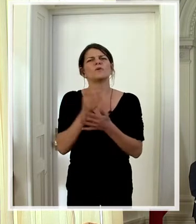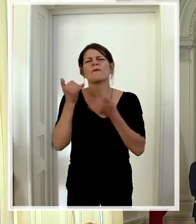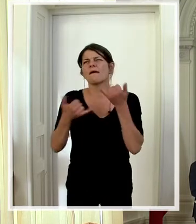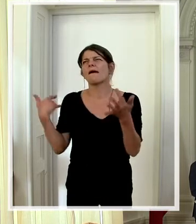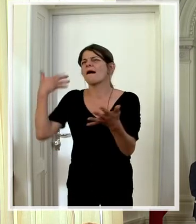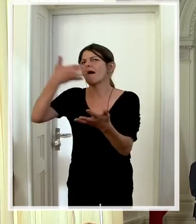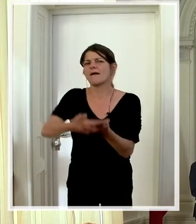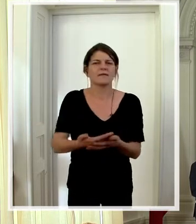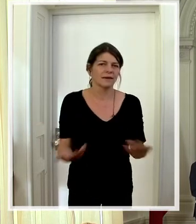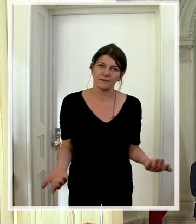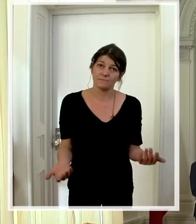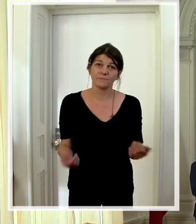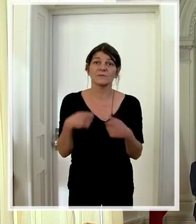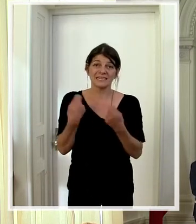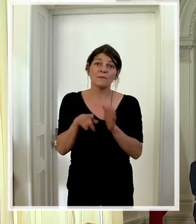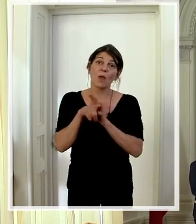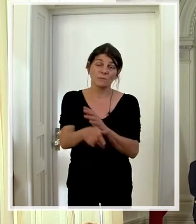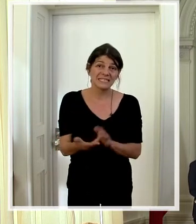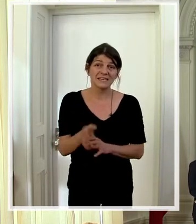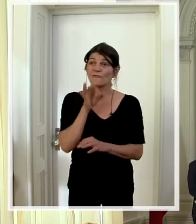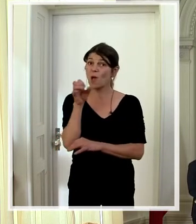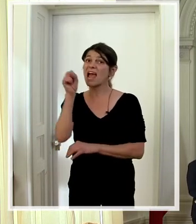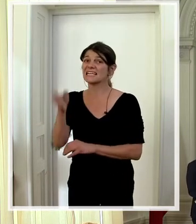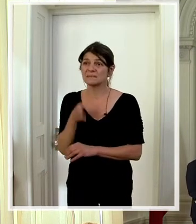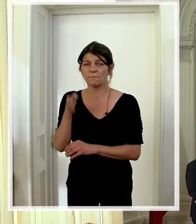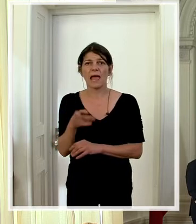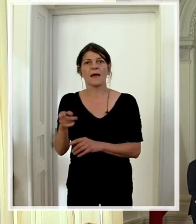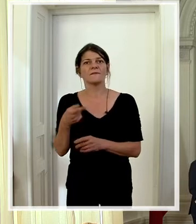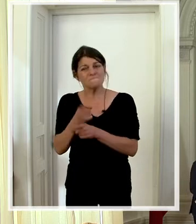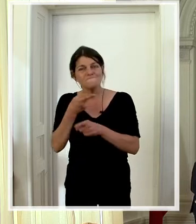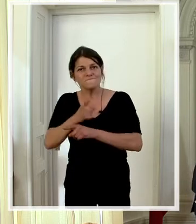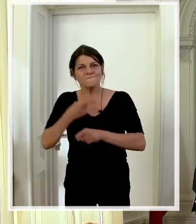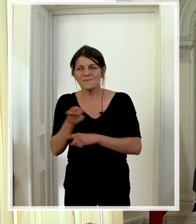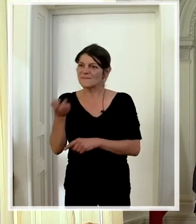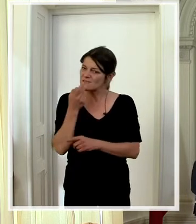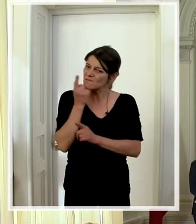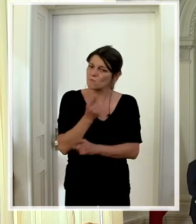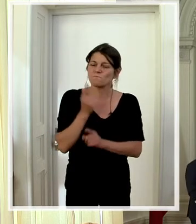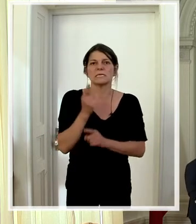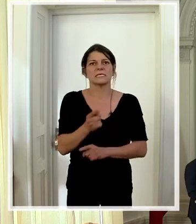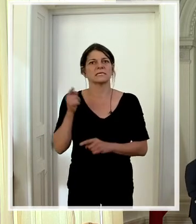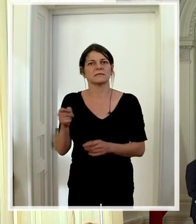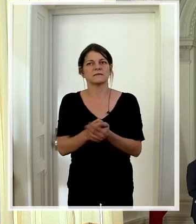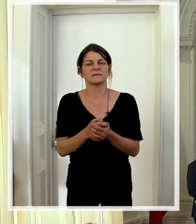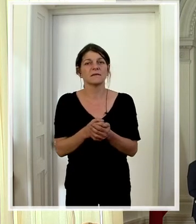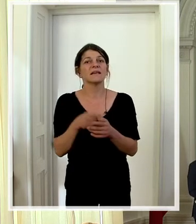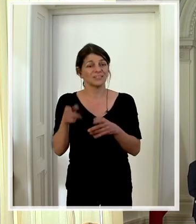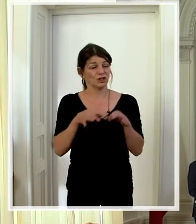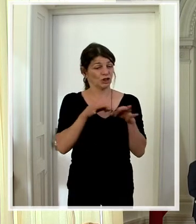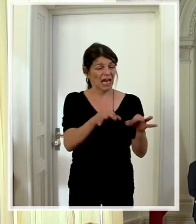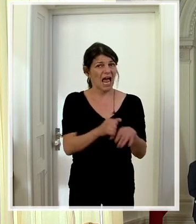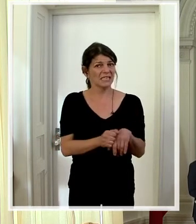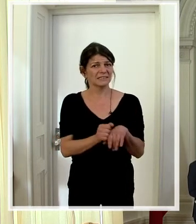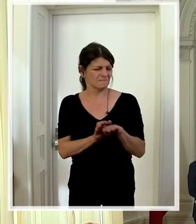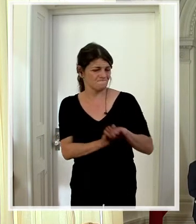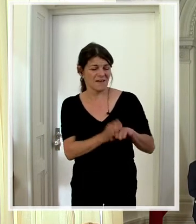gewisse Lobbyisten für S-Bahn gibt, die immer wieder mit allen Mitteln versuchen, bei der Straße irgendwie